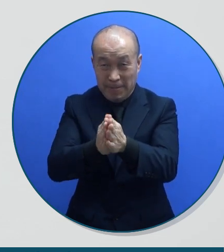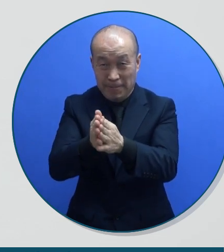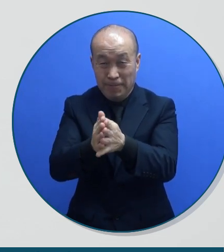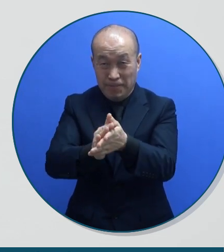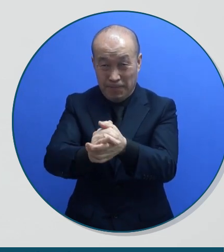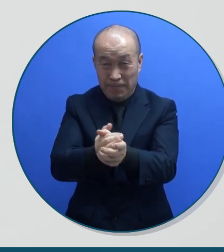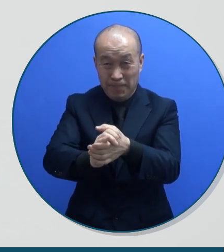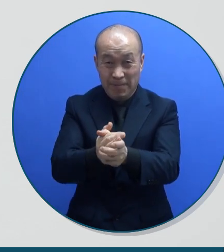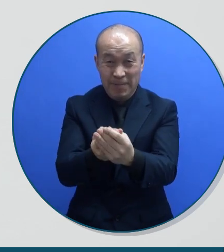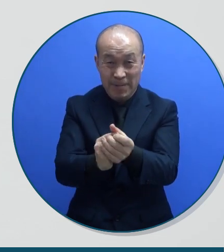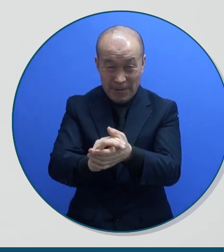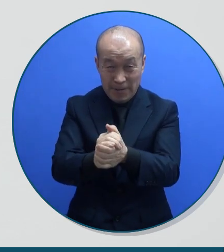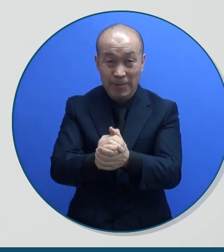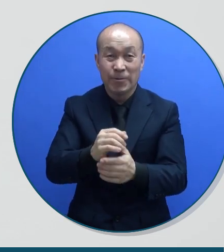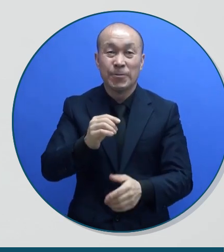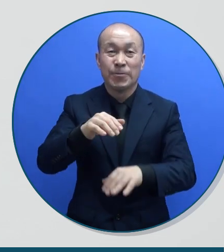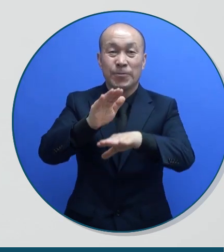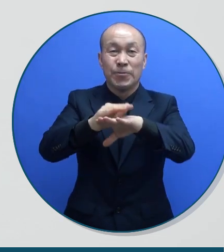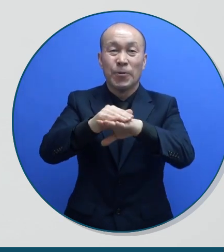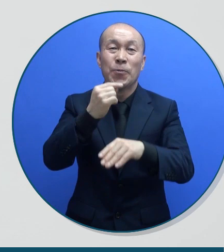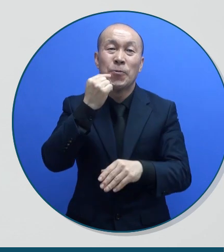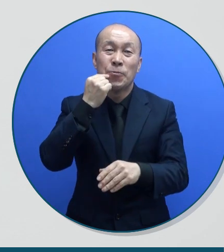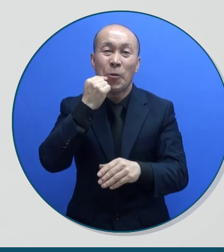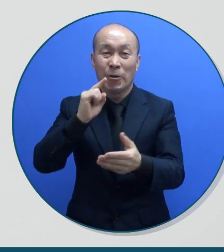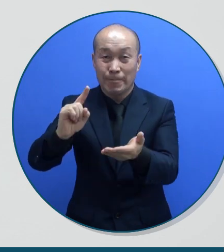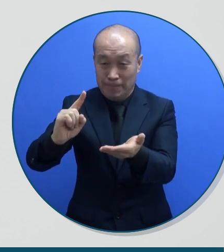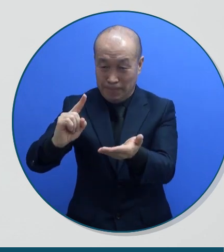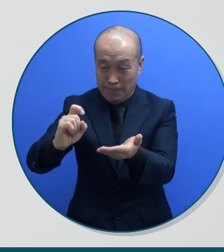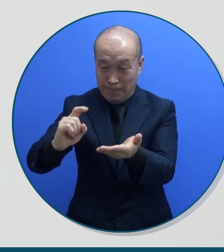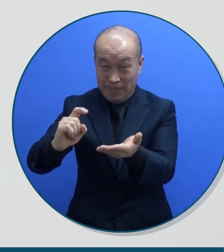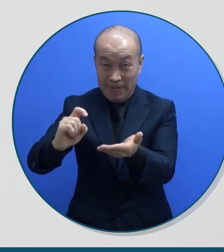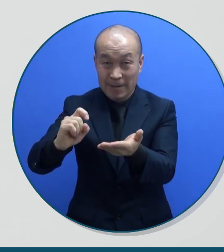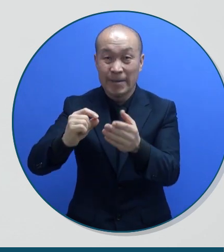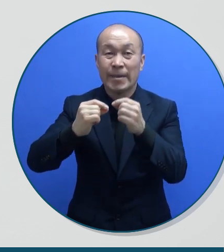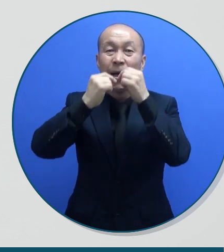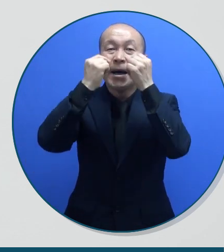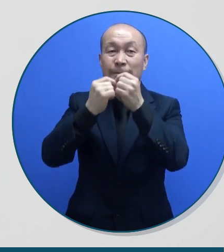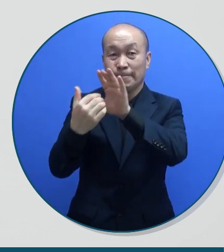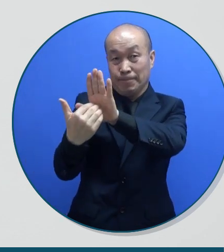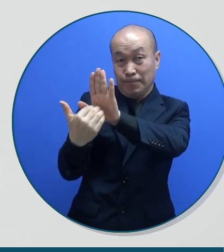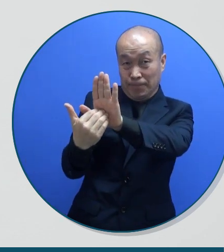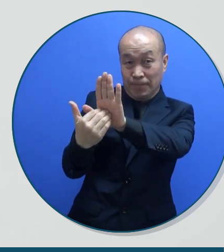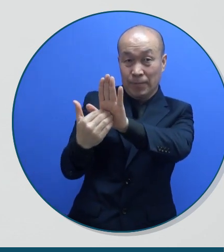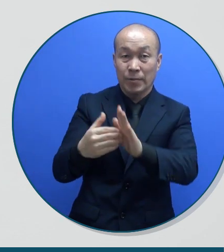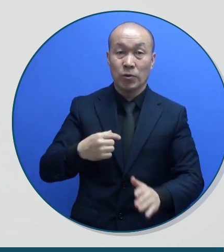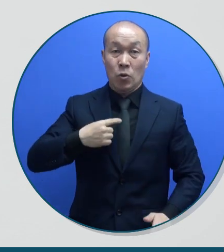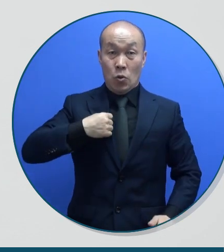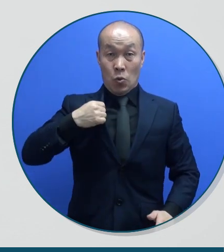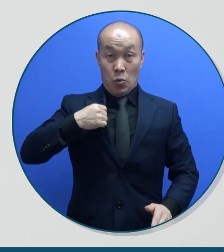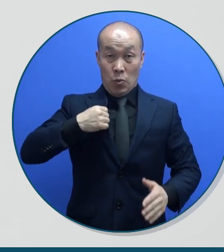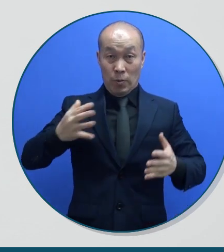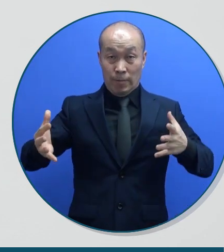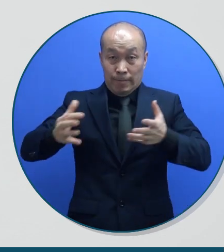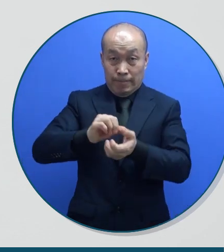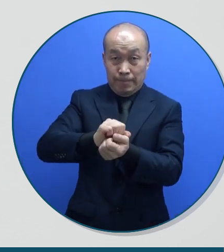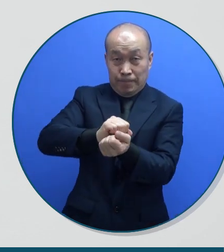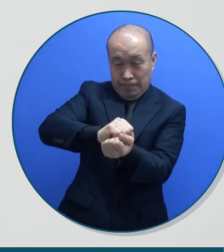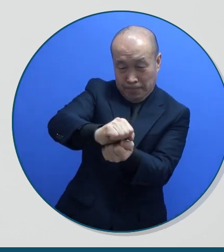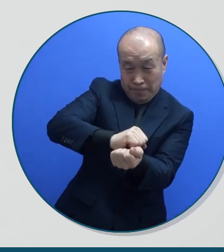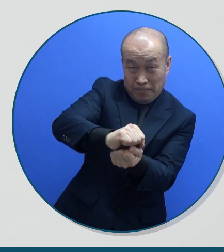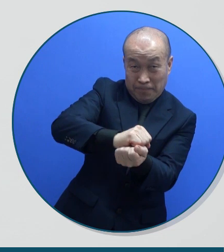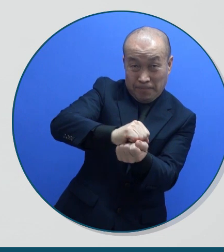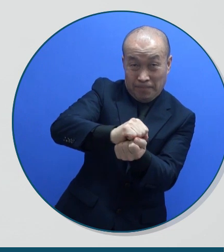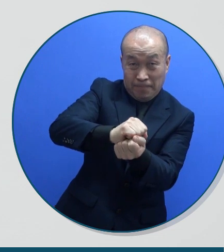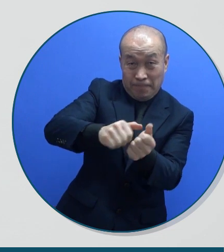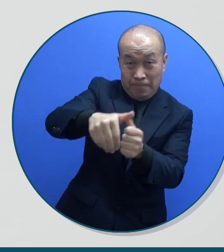손을 깨끗이 씻고 손 소독제로 개인 방역을 실시합니다. 입고 있던 옷은